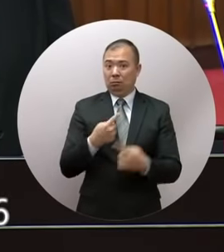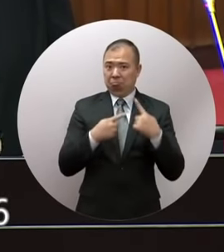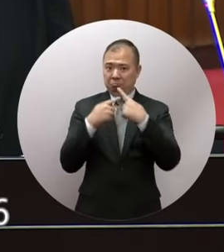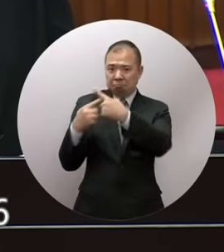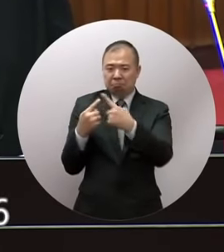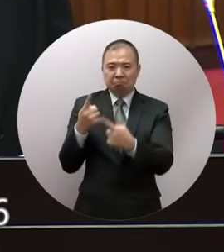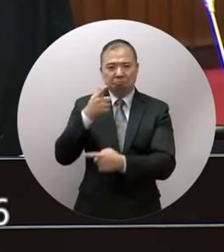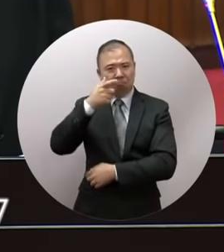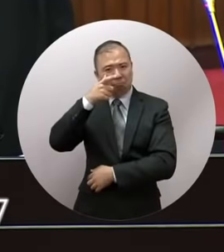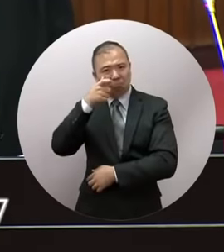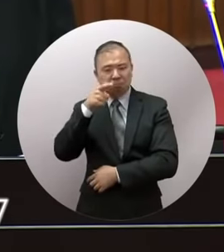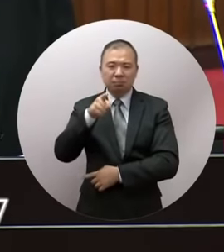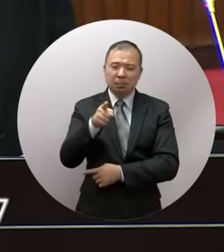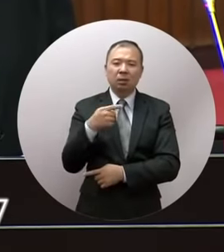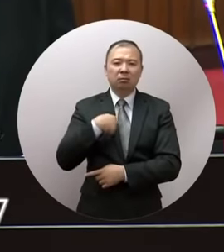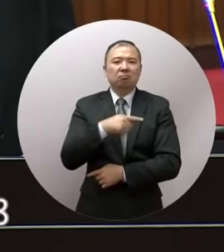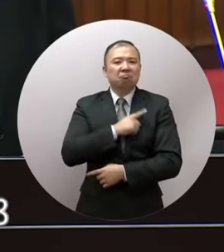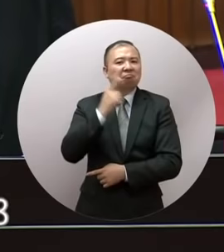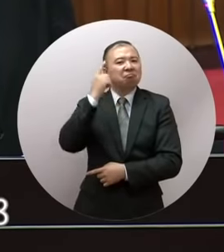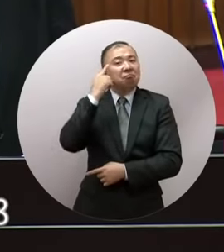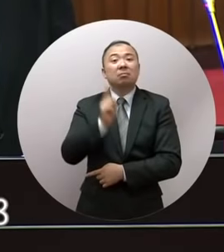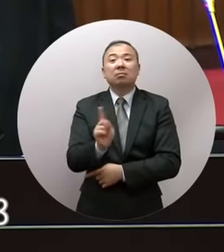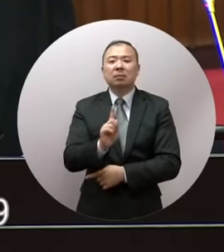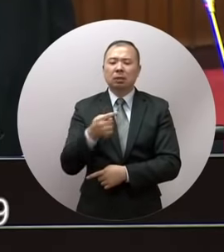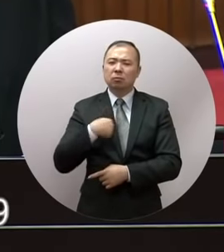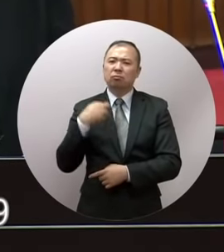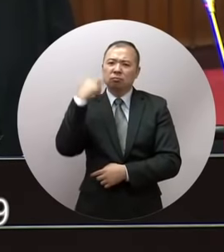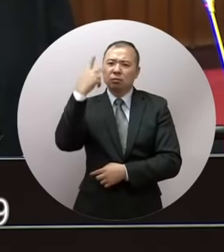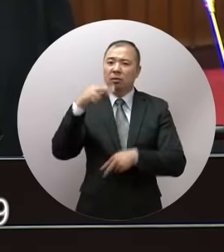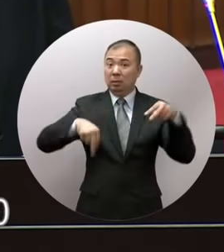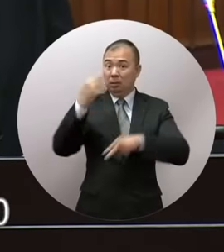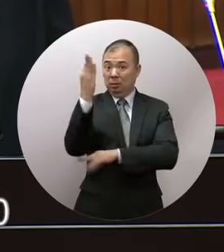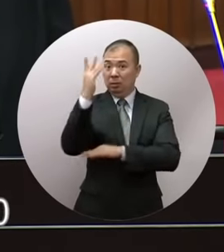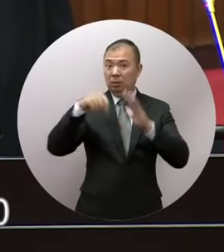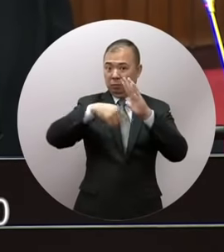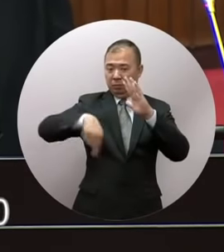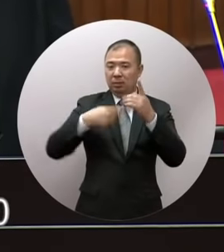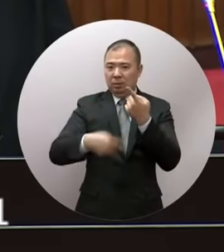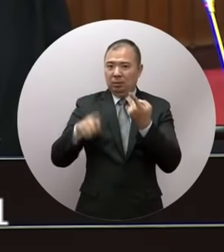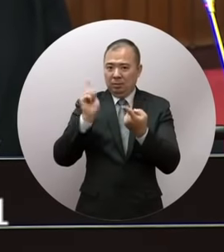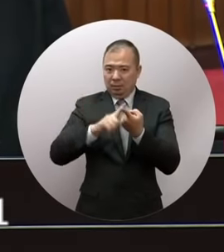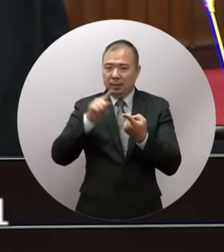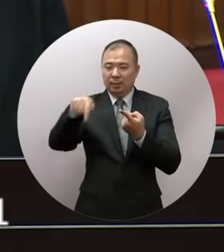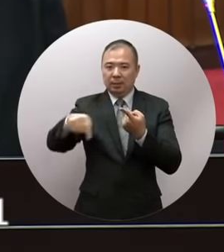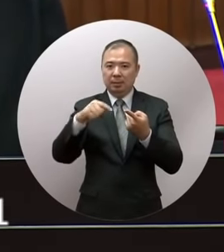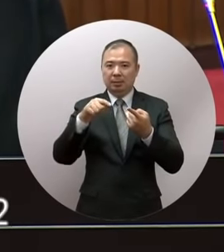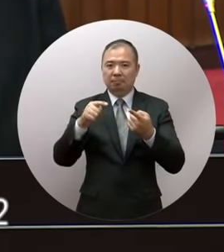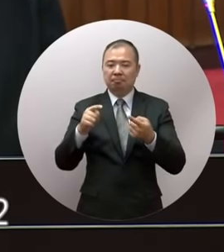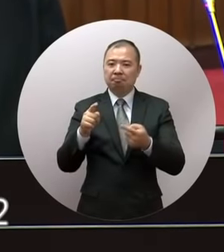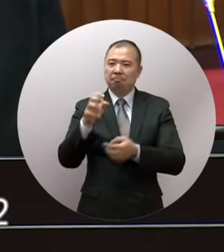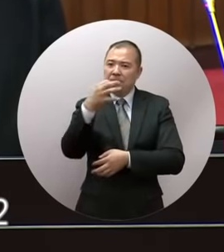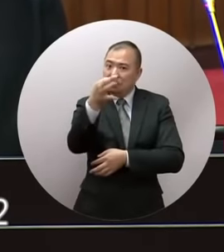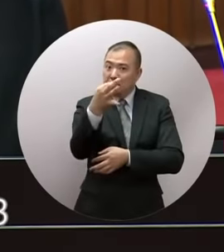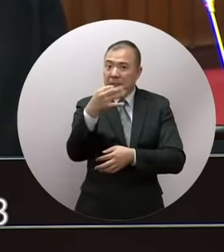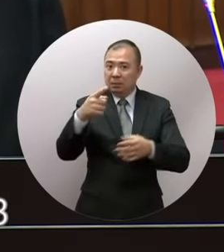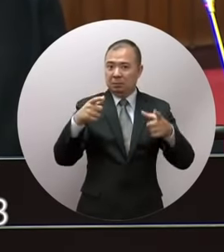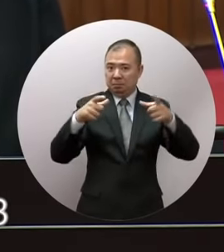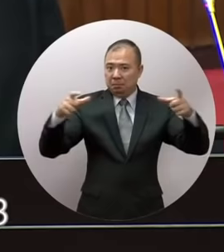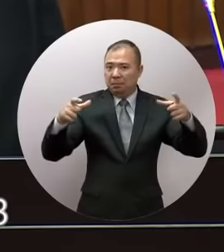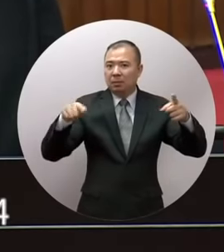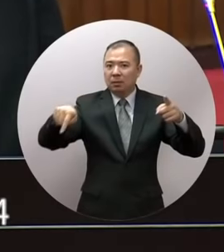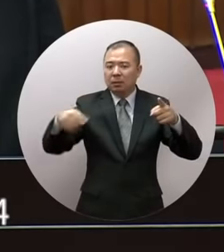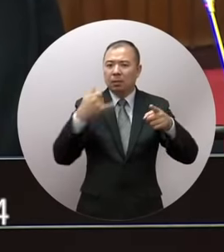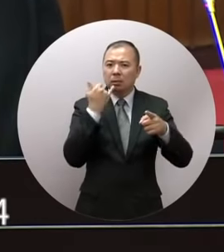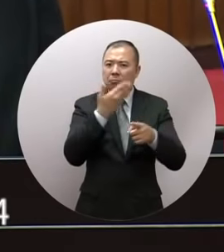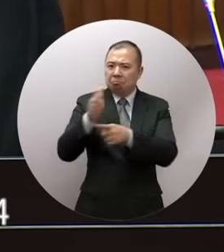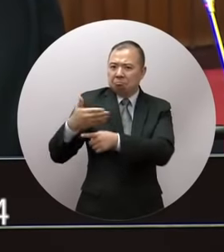就是说是不是在行政院里头应该把这个饼画大一点，比如说。其实在听他们的一